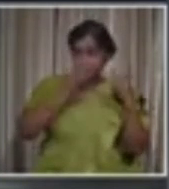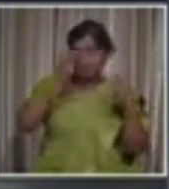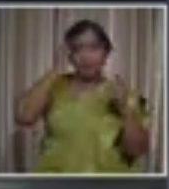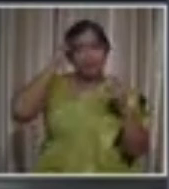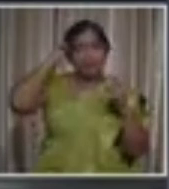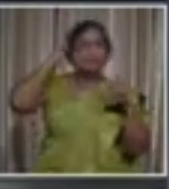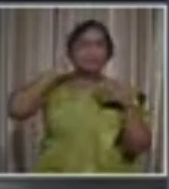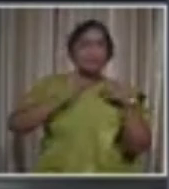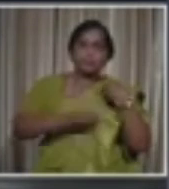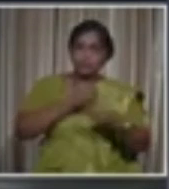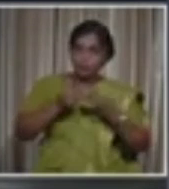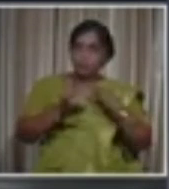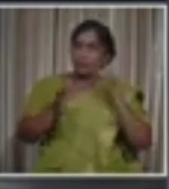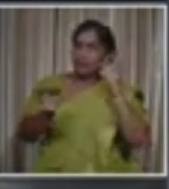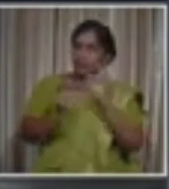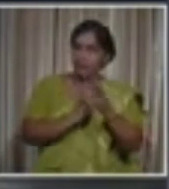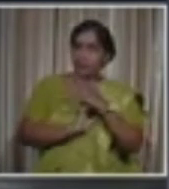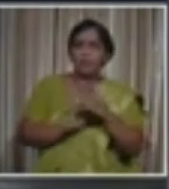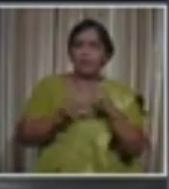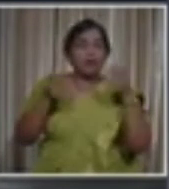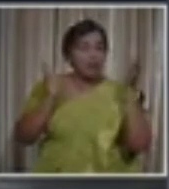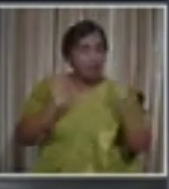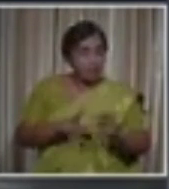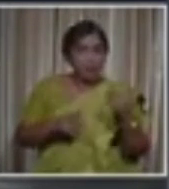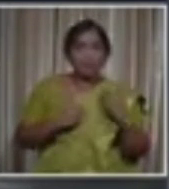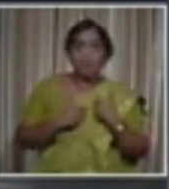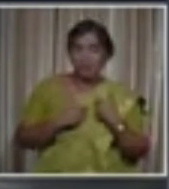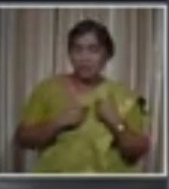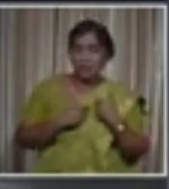මගේ ව්‍යාපාරයක් තිබ්බා ඒක පුච්චලා අන්තිමට